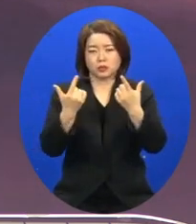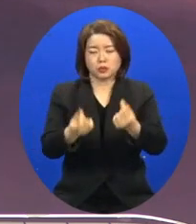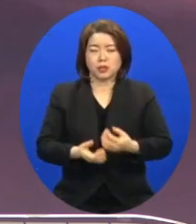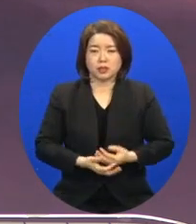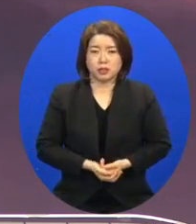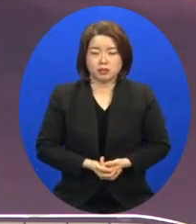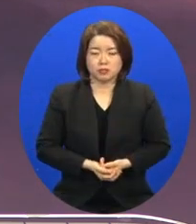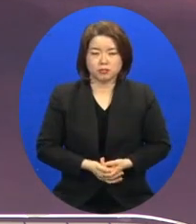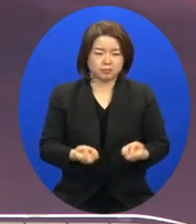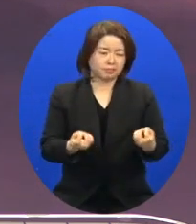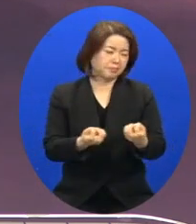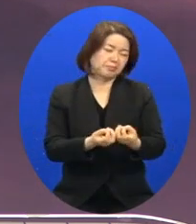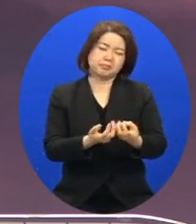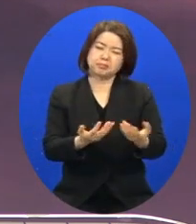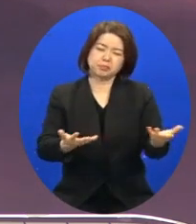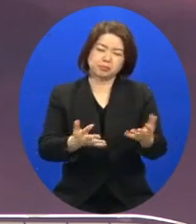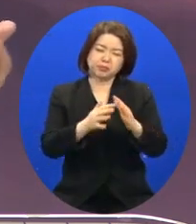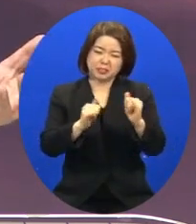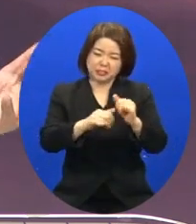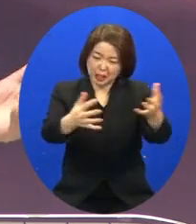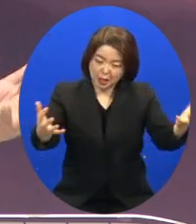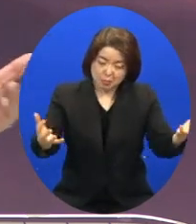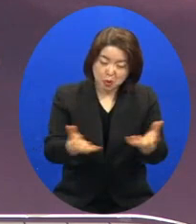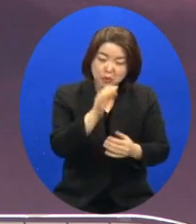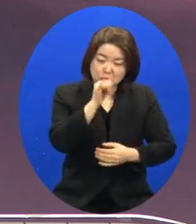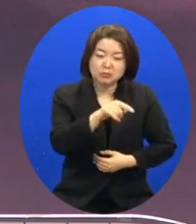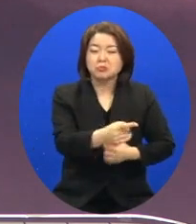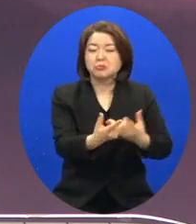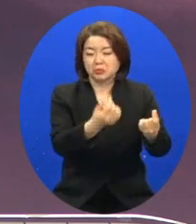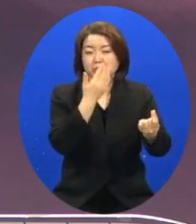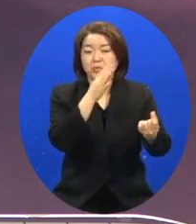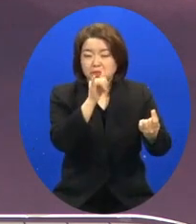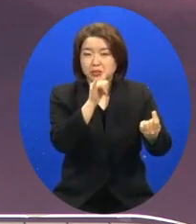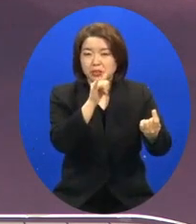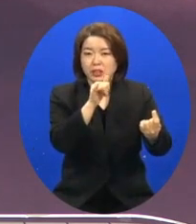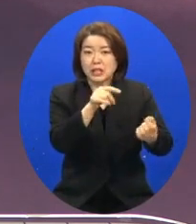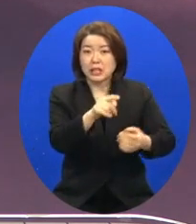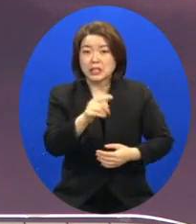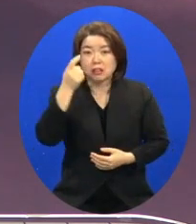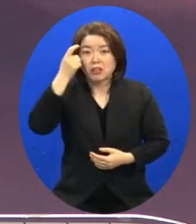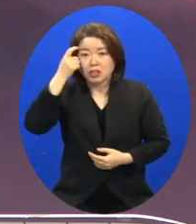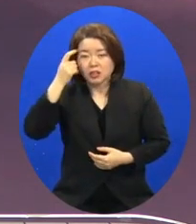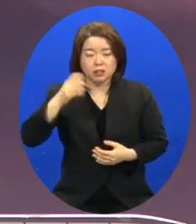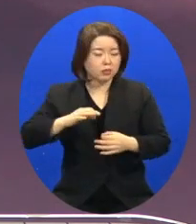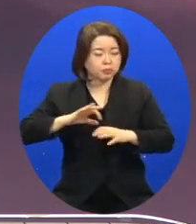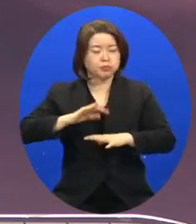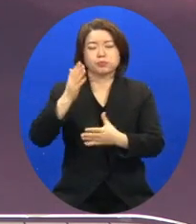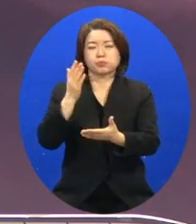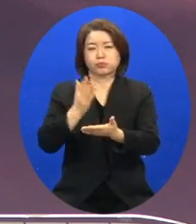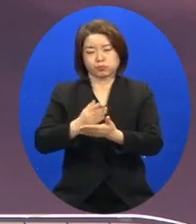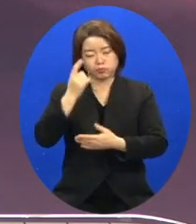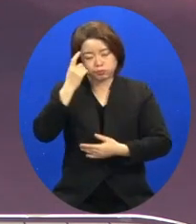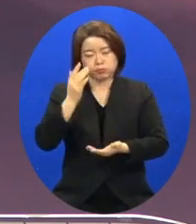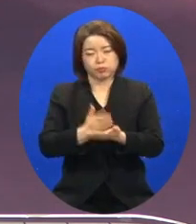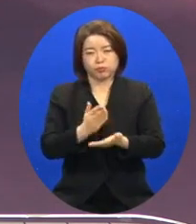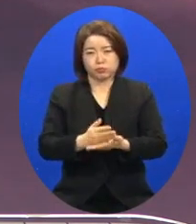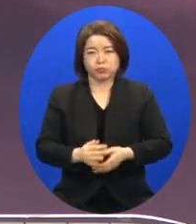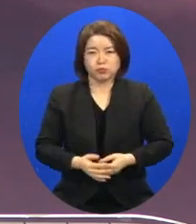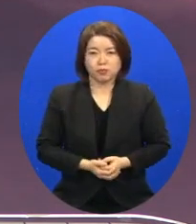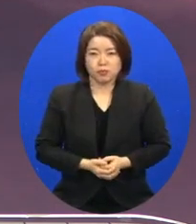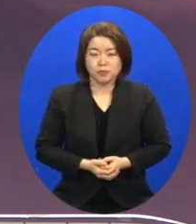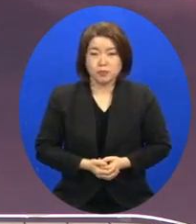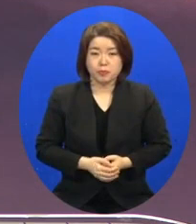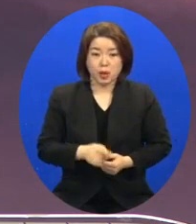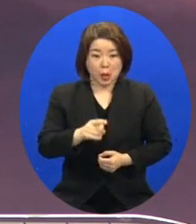어쩔 수 없잖아. 사람들끼리 모였는데 그럴 수밖에 없지. 이건 무서운 생각이에요. 왜냐하면 마귀의